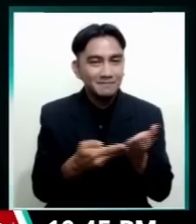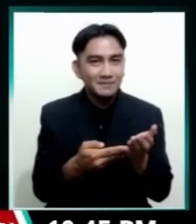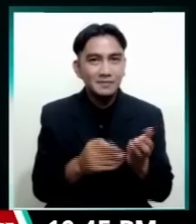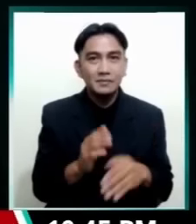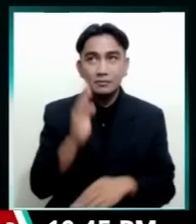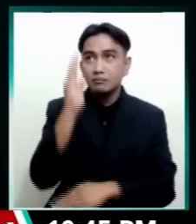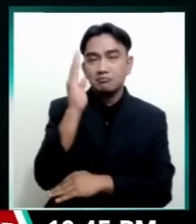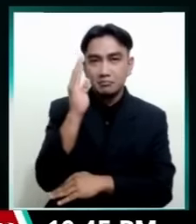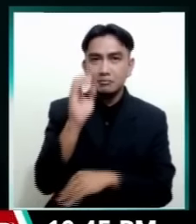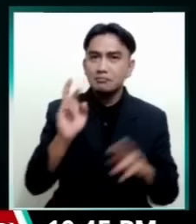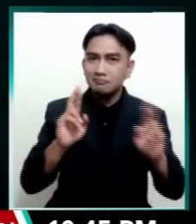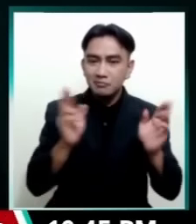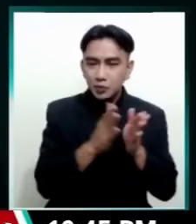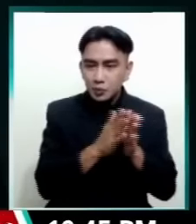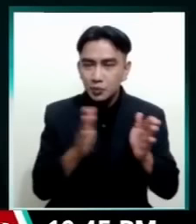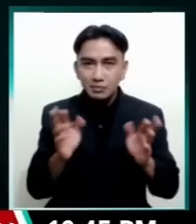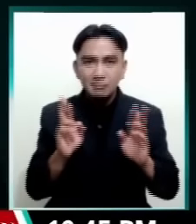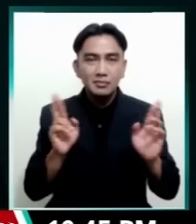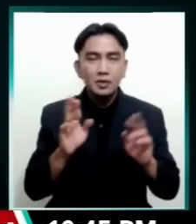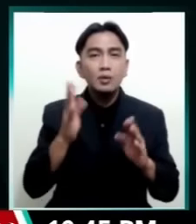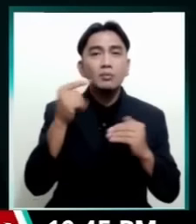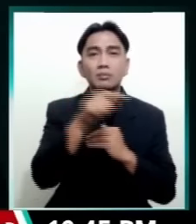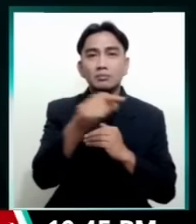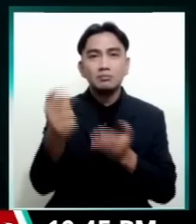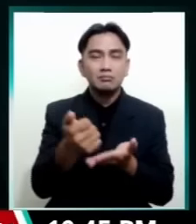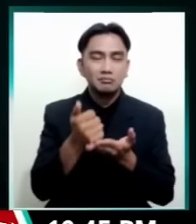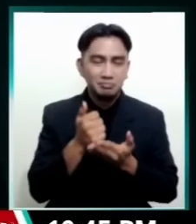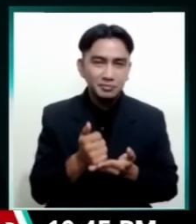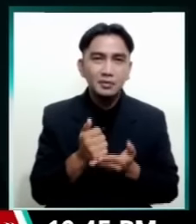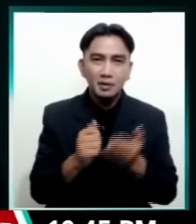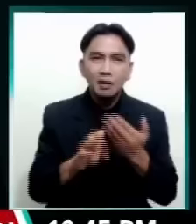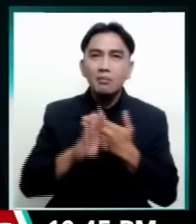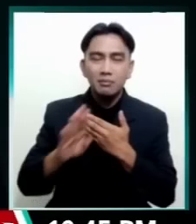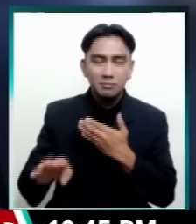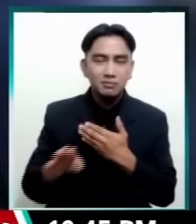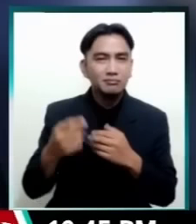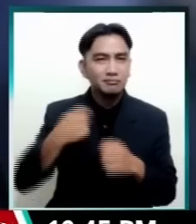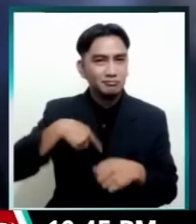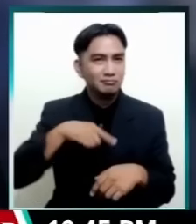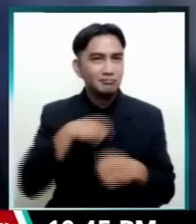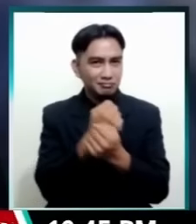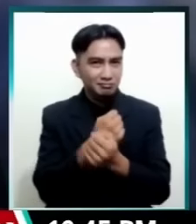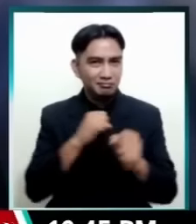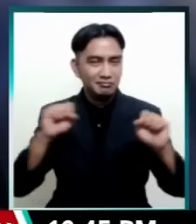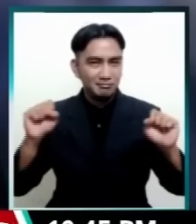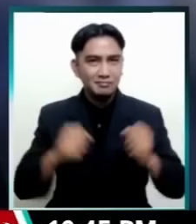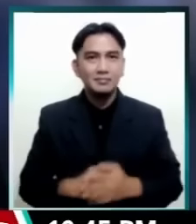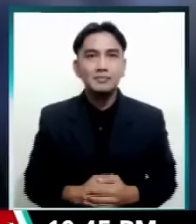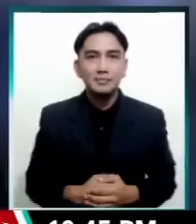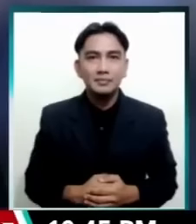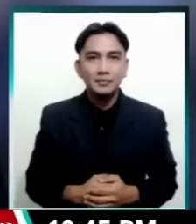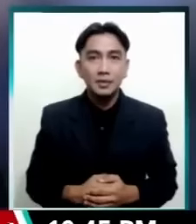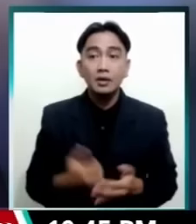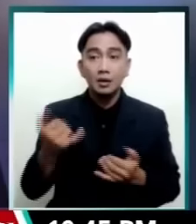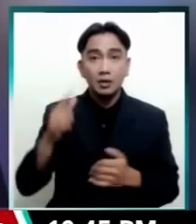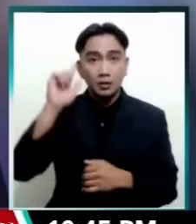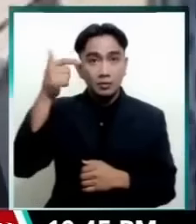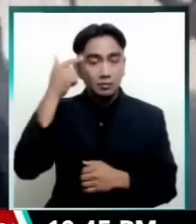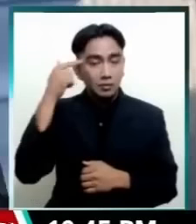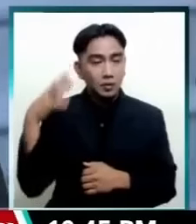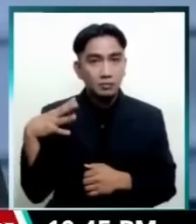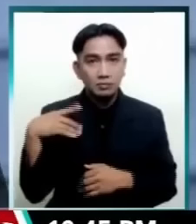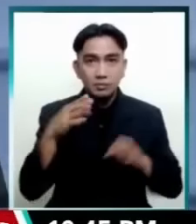po matulungan na ninyo po kaming lumabas para makaligtas na po kami. Hinihintay ng ating gobyerno ang muling pagbubukas ng border